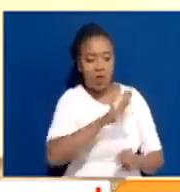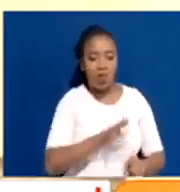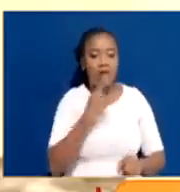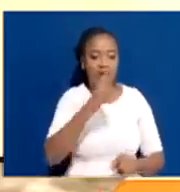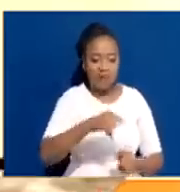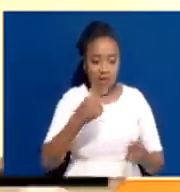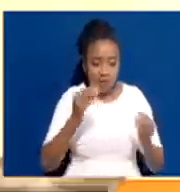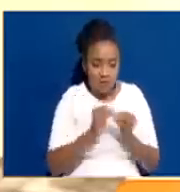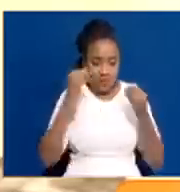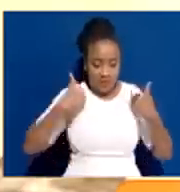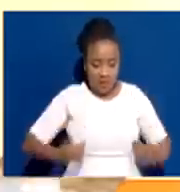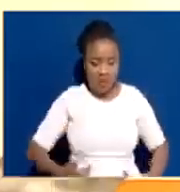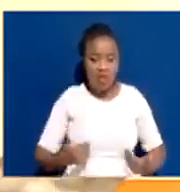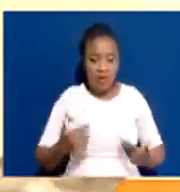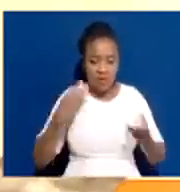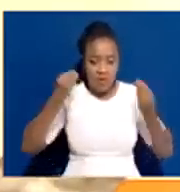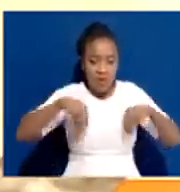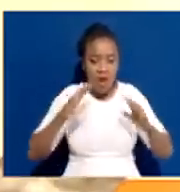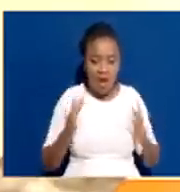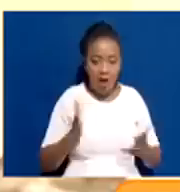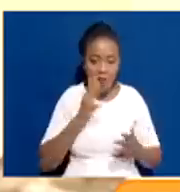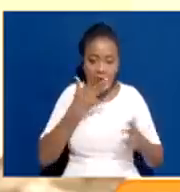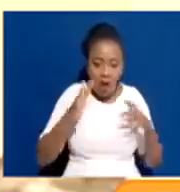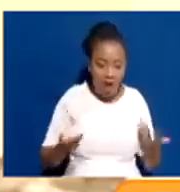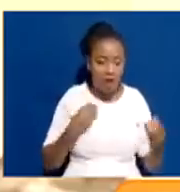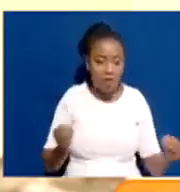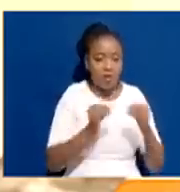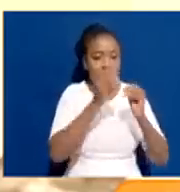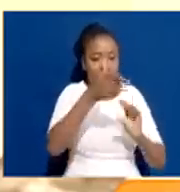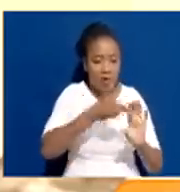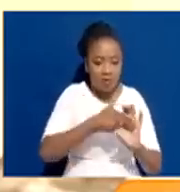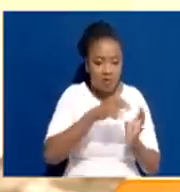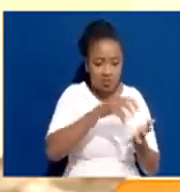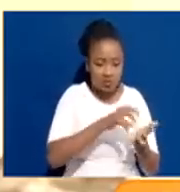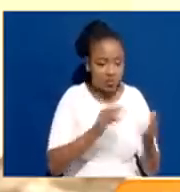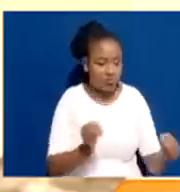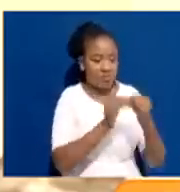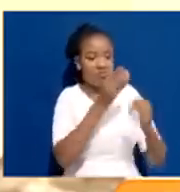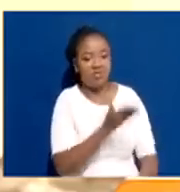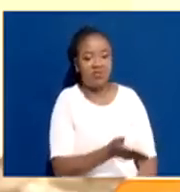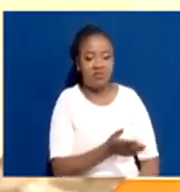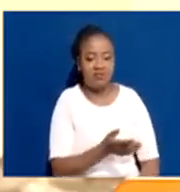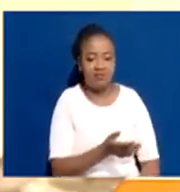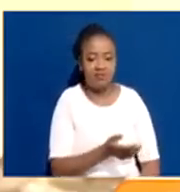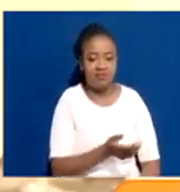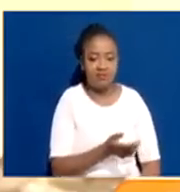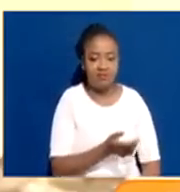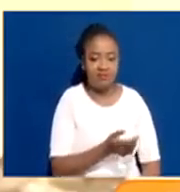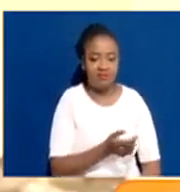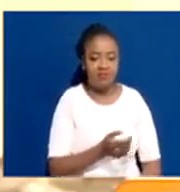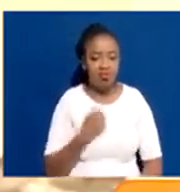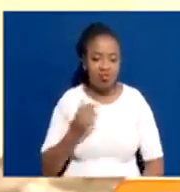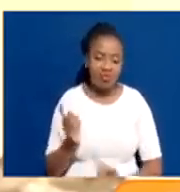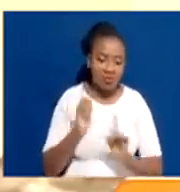fira na ilikuwa nimechifa. Nikifika hapo ndampata mama mwingine mwenye alikuwa anaongea na yeye. Mimi nikaenda tu nikafika hapo